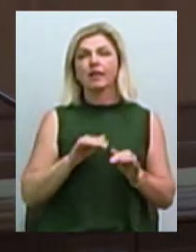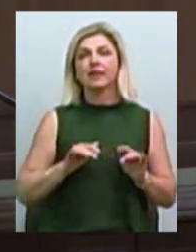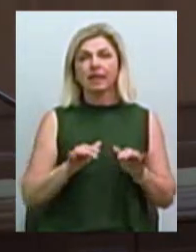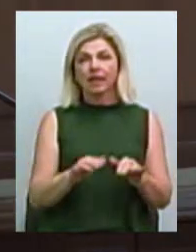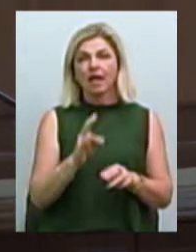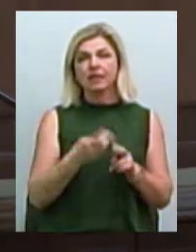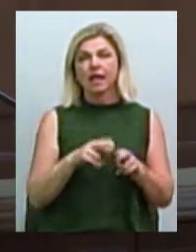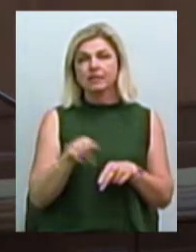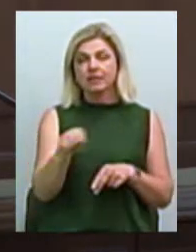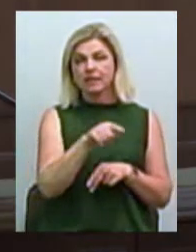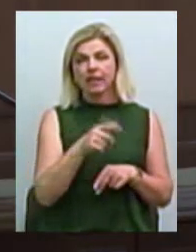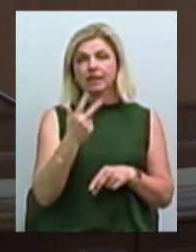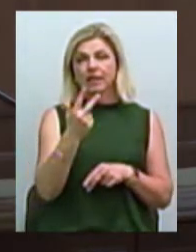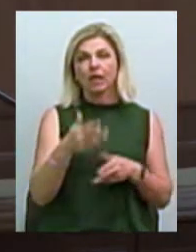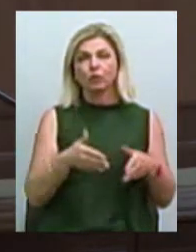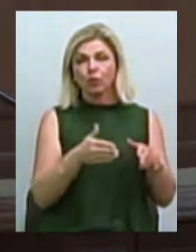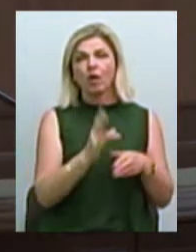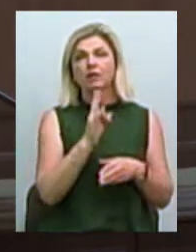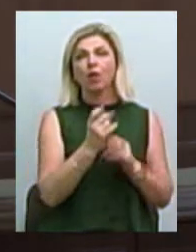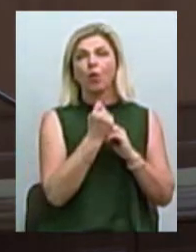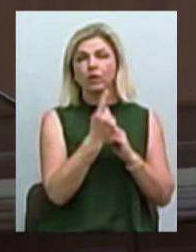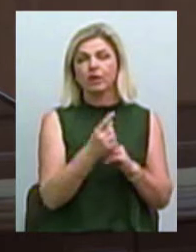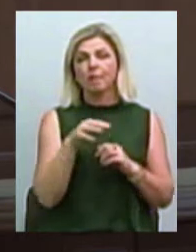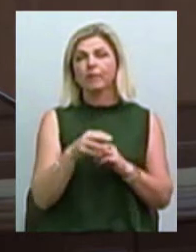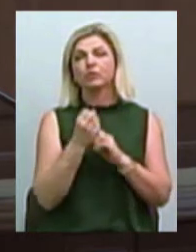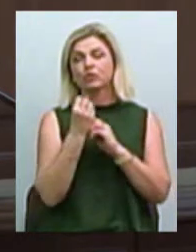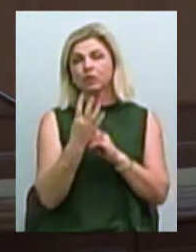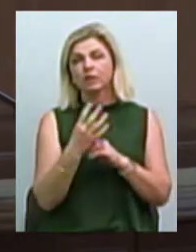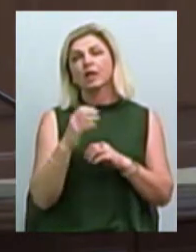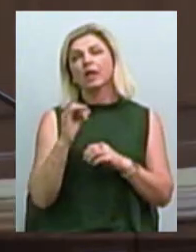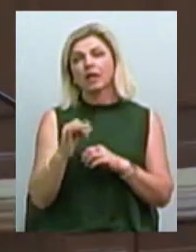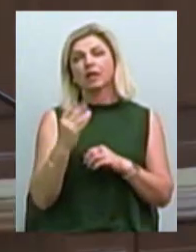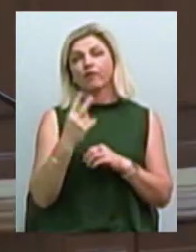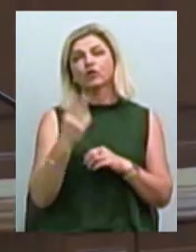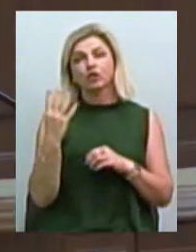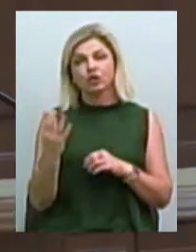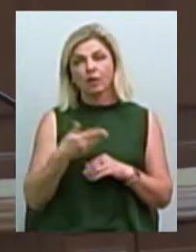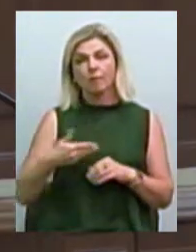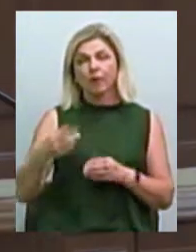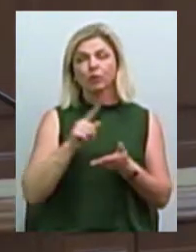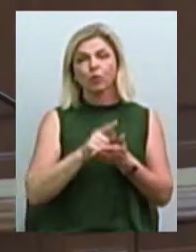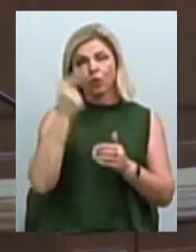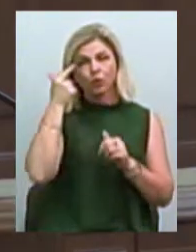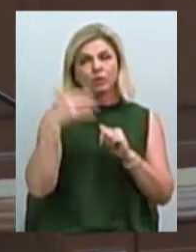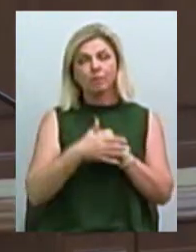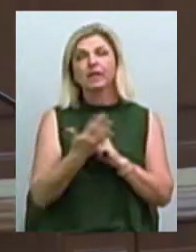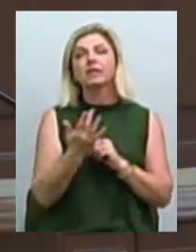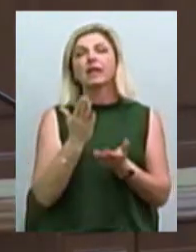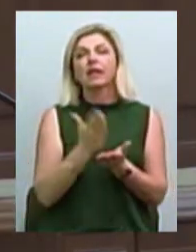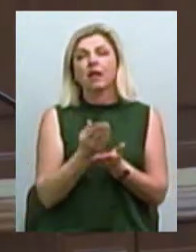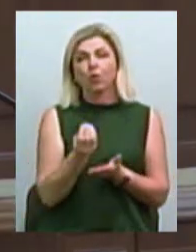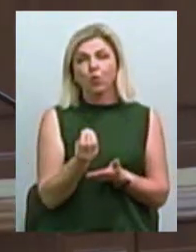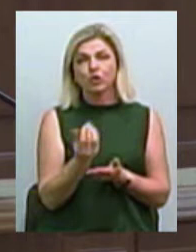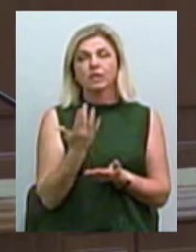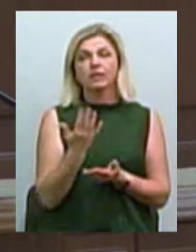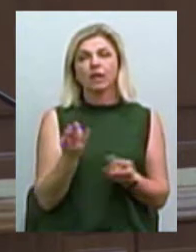ці 3 дороги – Н-11, Н-14, Н-24. Ми повинні зрозуміти, скільки є грошей,